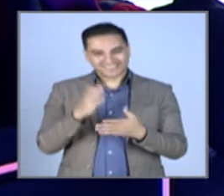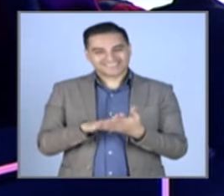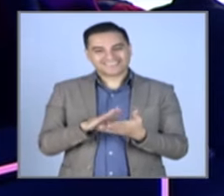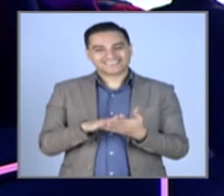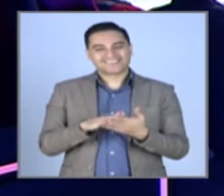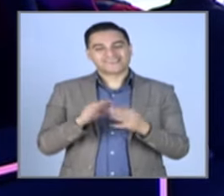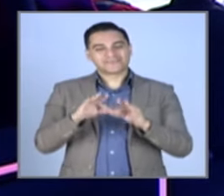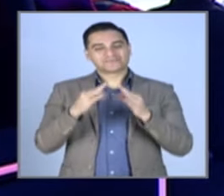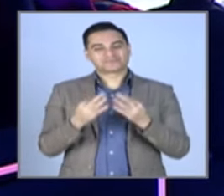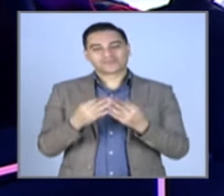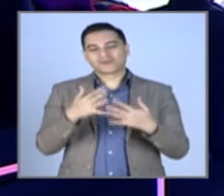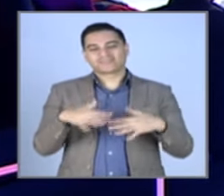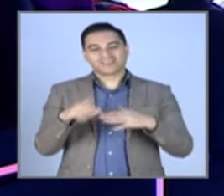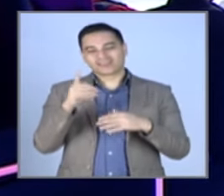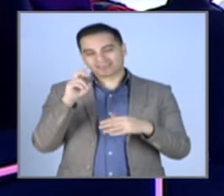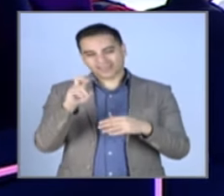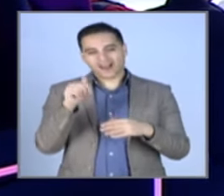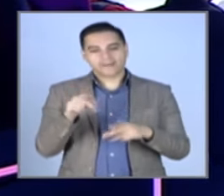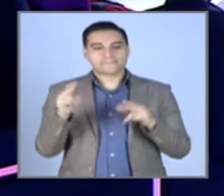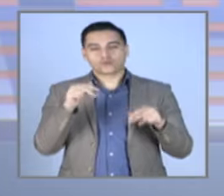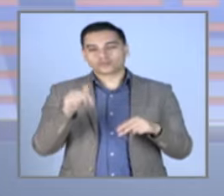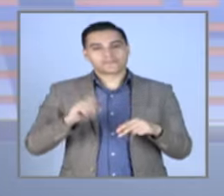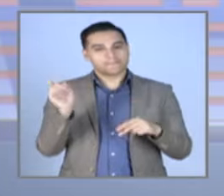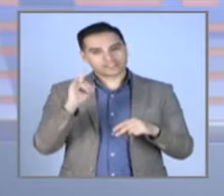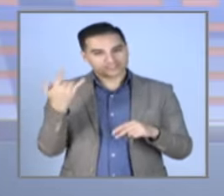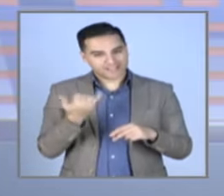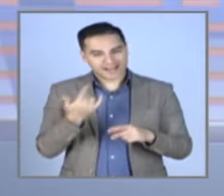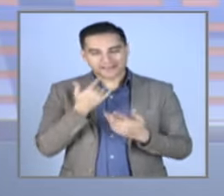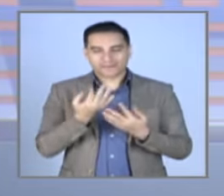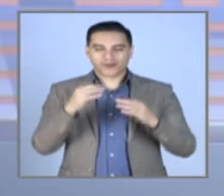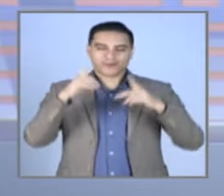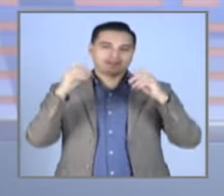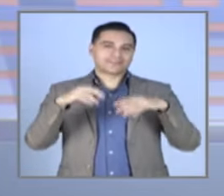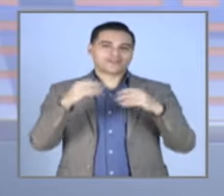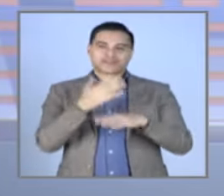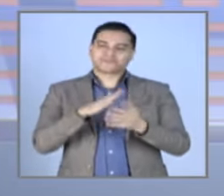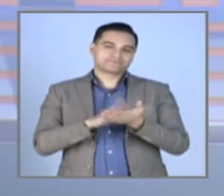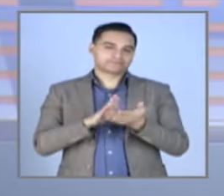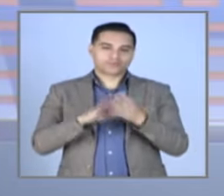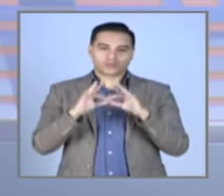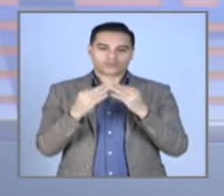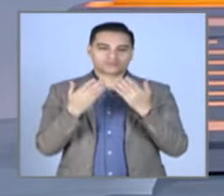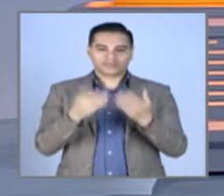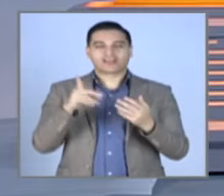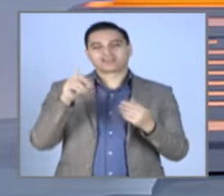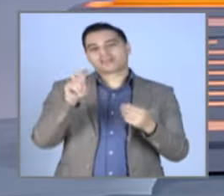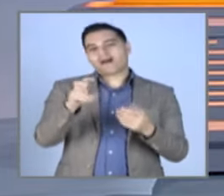ليك يا عيلة طه. الموسم ده موسم مش سهل، بتمنى لكم كل التوفيق. نحيي كلنا عيلة